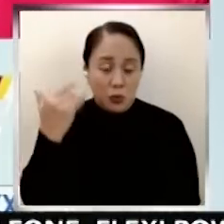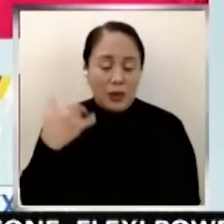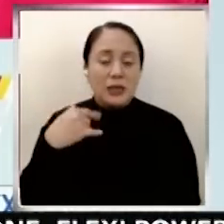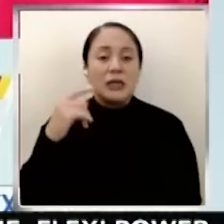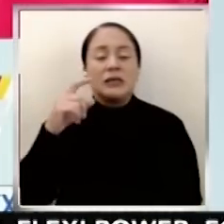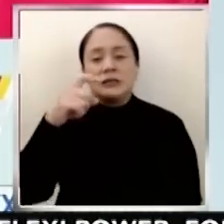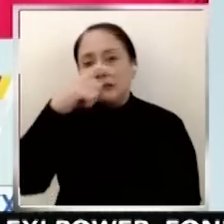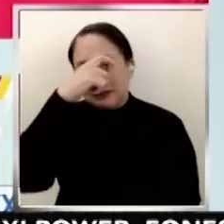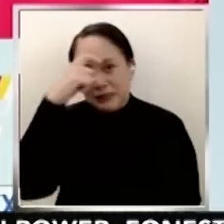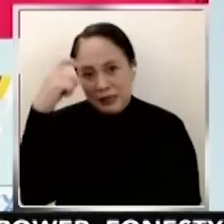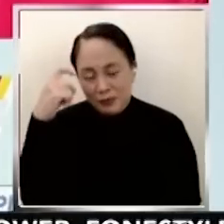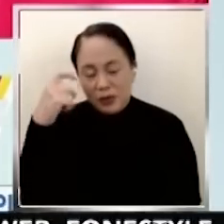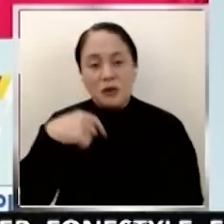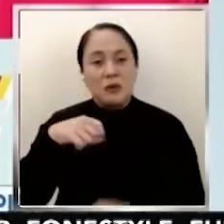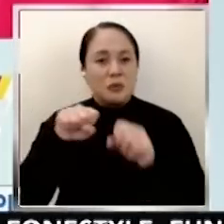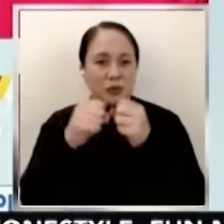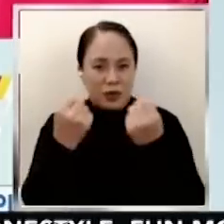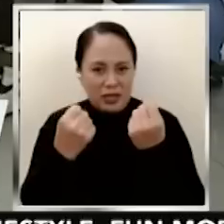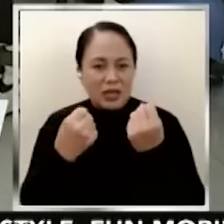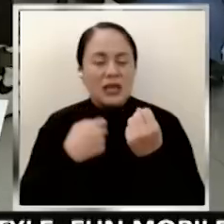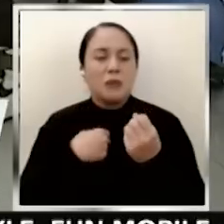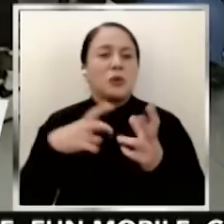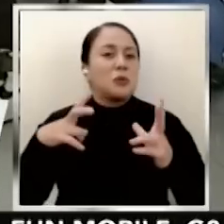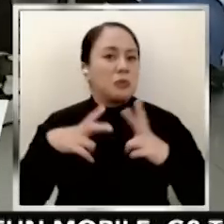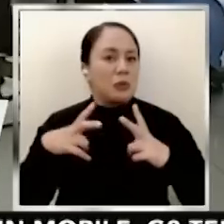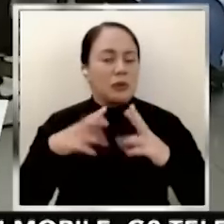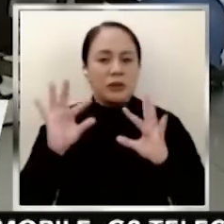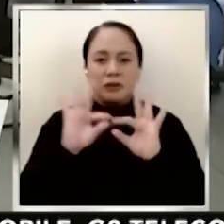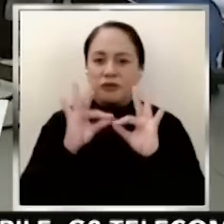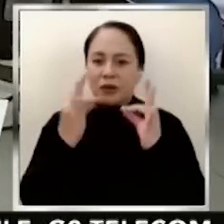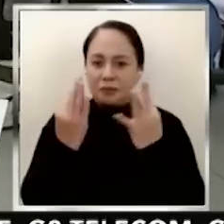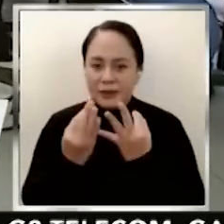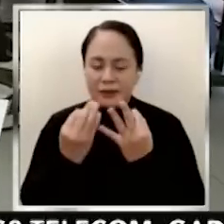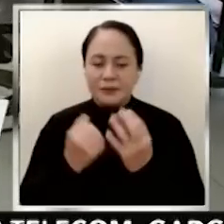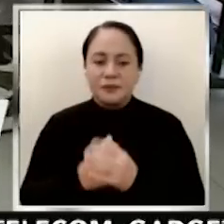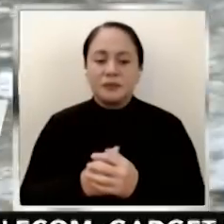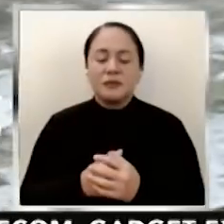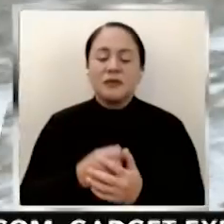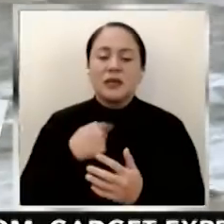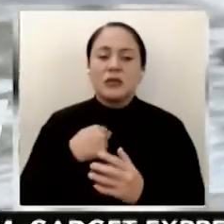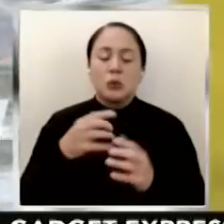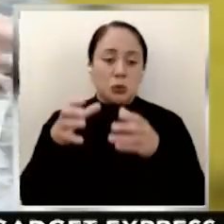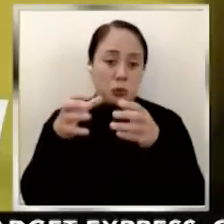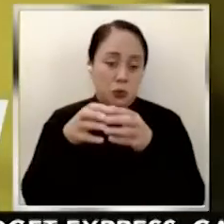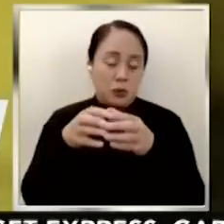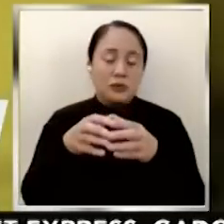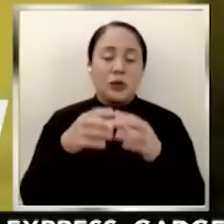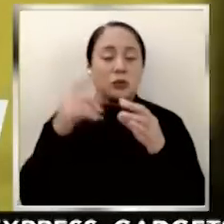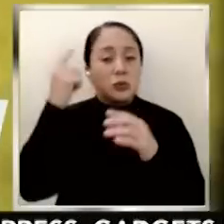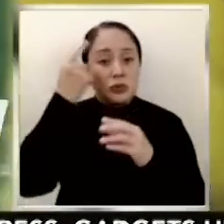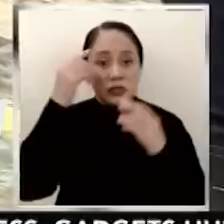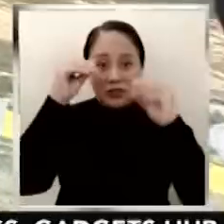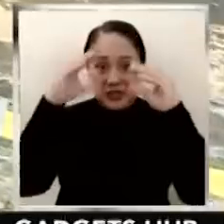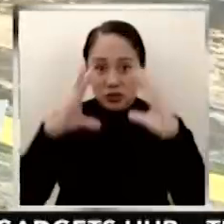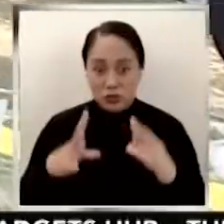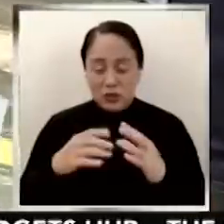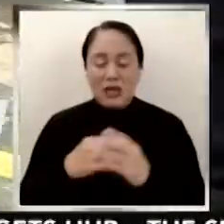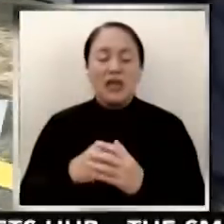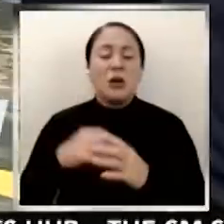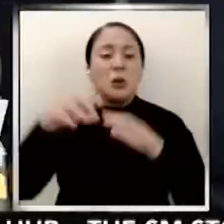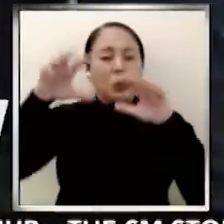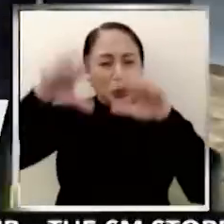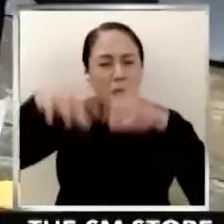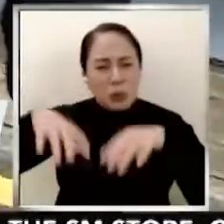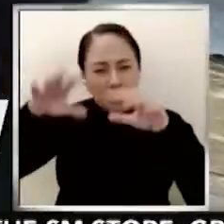may summer break at nakakabakasyon ng pamilya. Sabi ng Alliance of Concerned Teachers, karaniwan mang umuulan at bumabagyo sa Hunyo